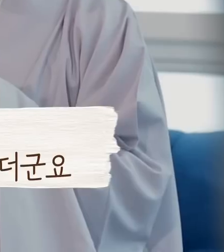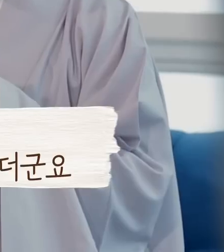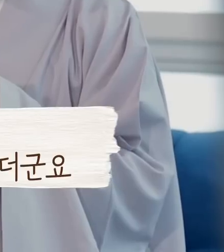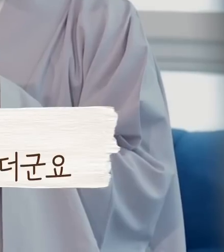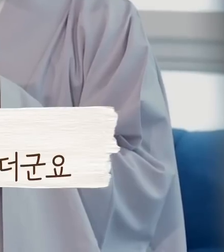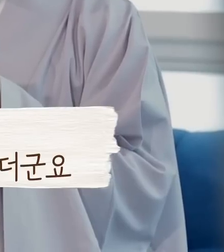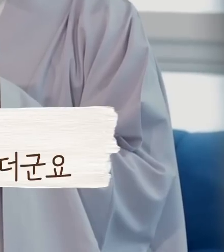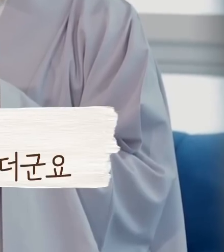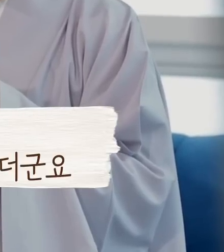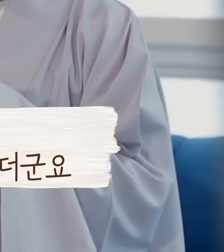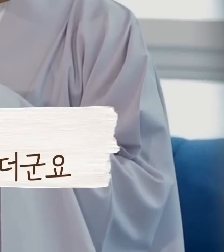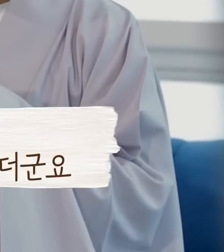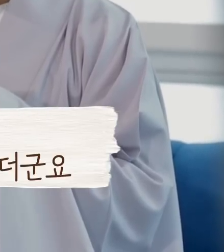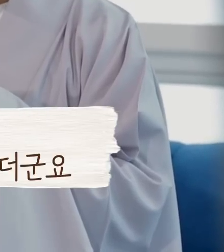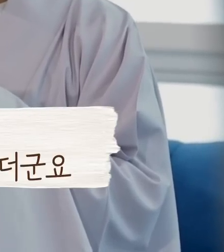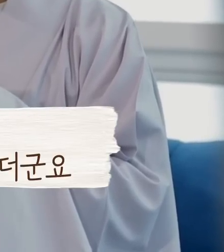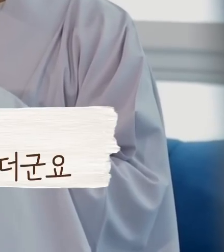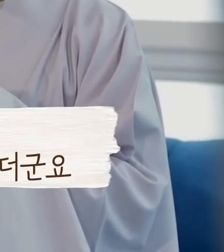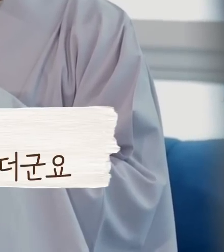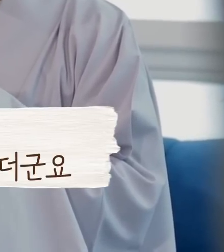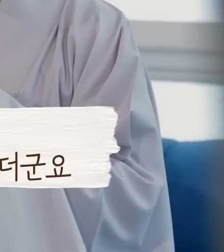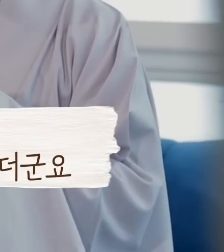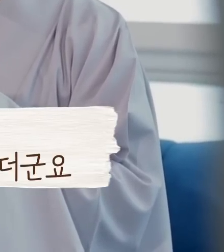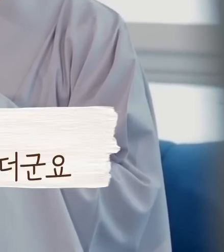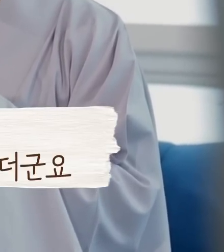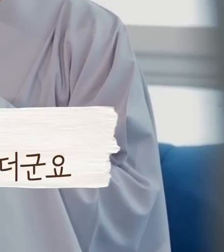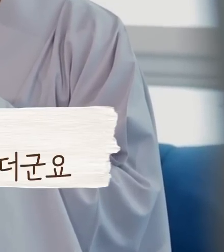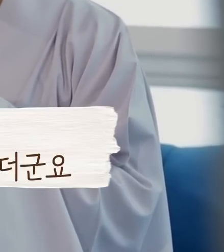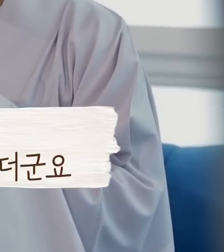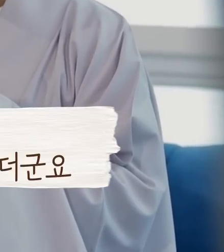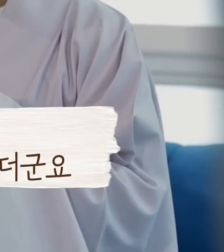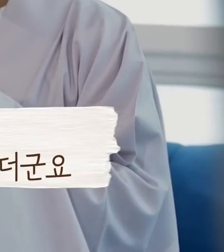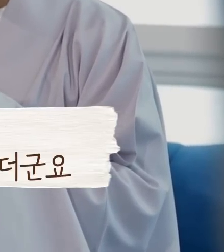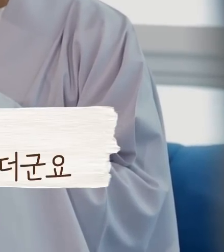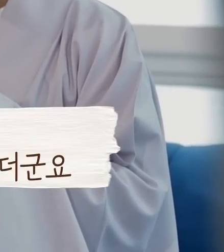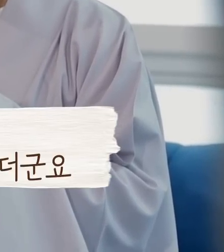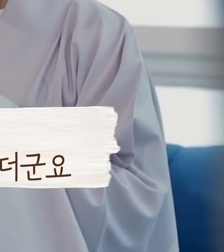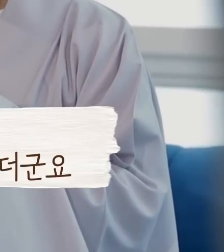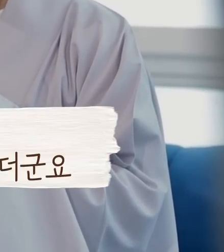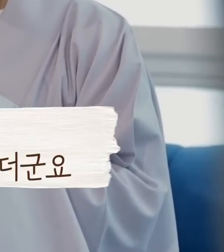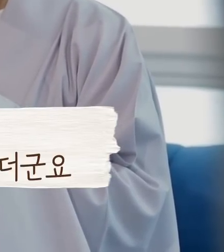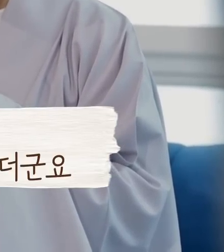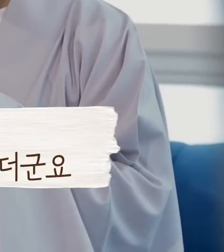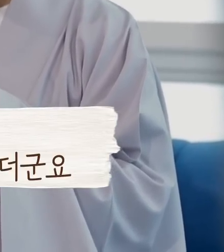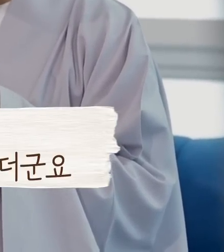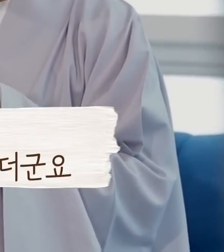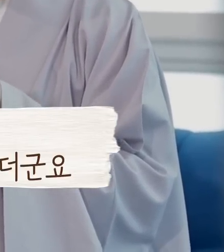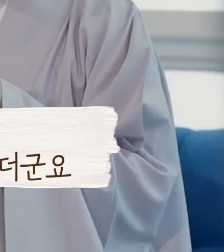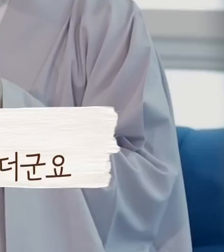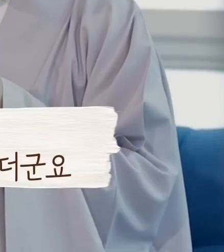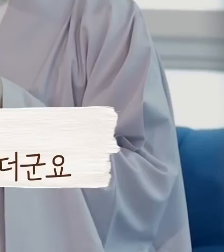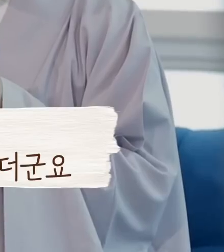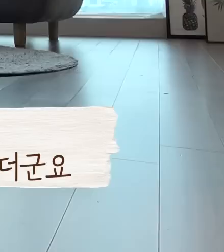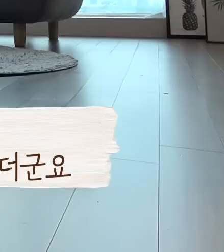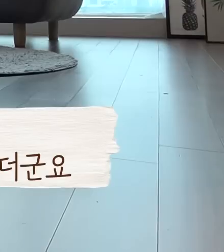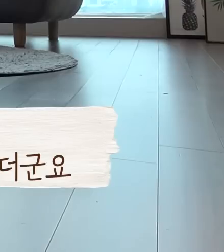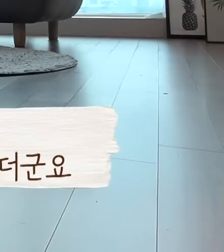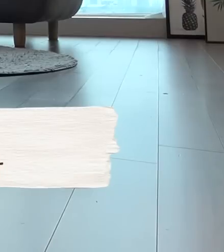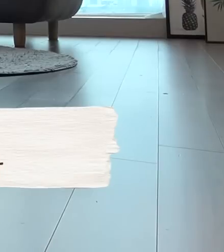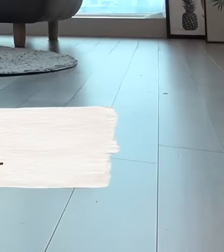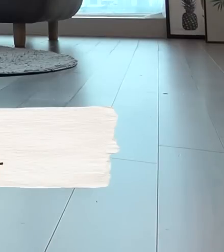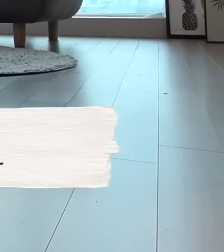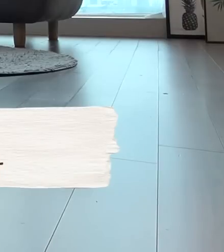모르게 아들이 인터넷에 청년회를 찾아서 본인 스스로 절에 다니기 시작하더군요